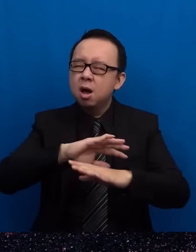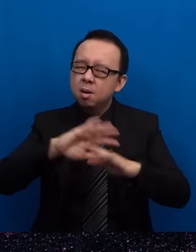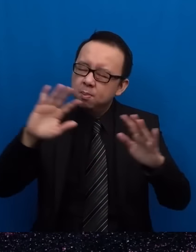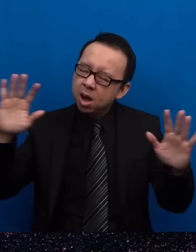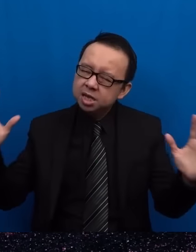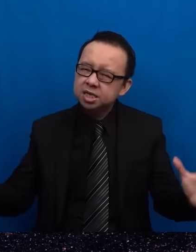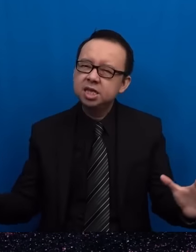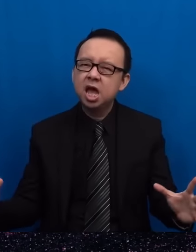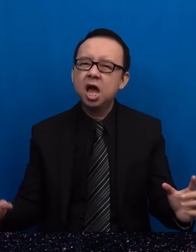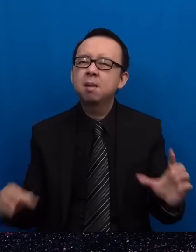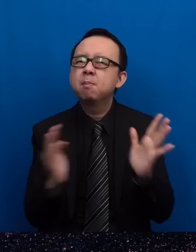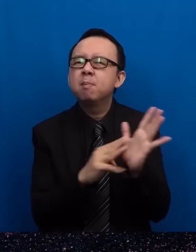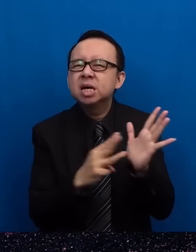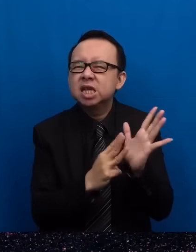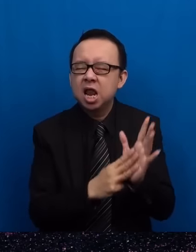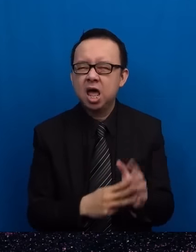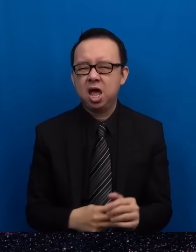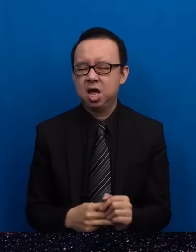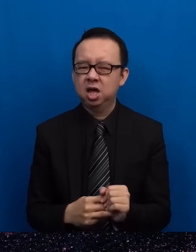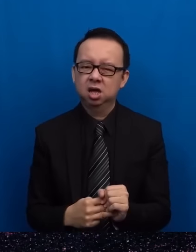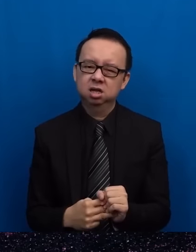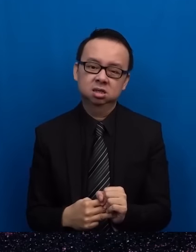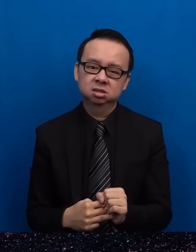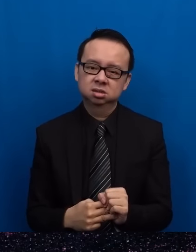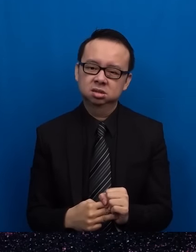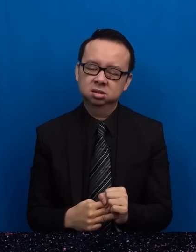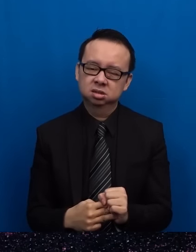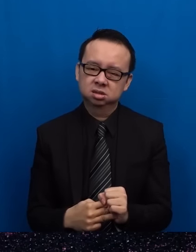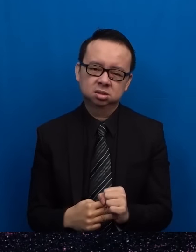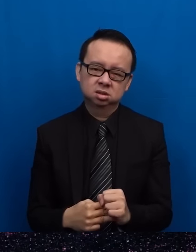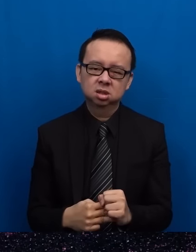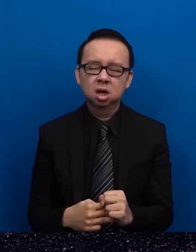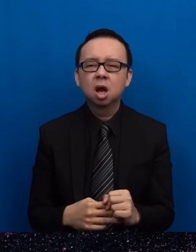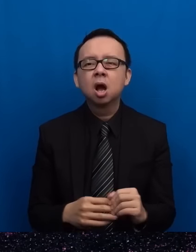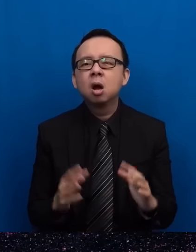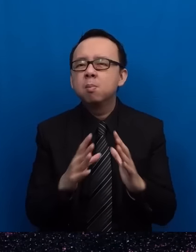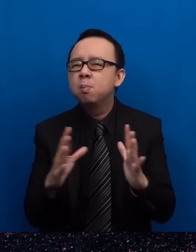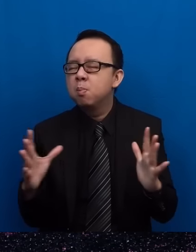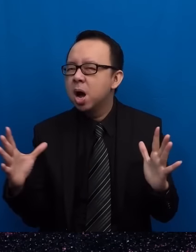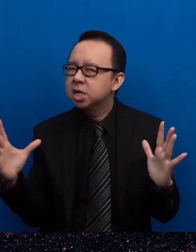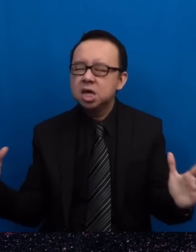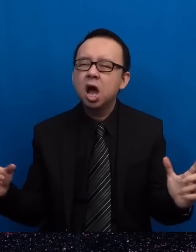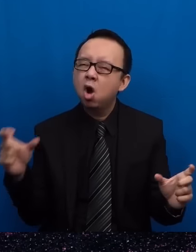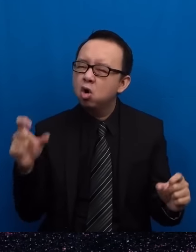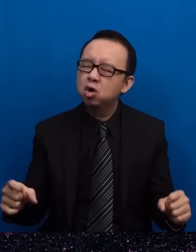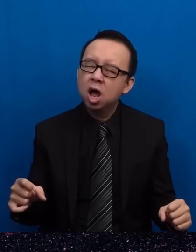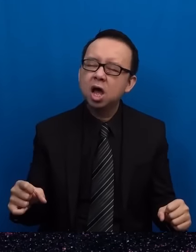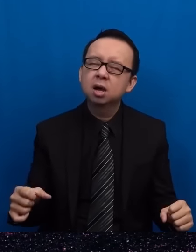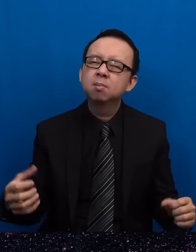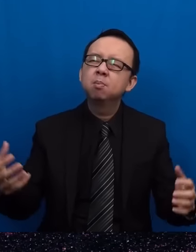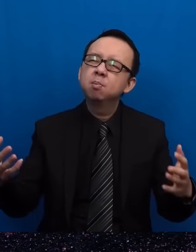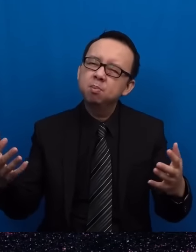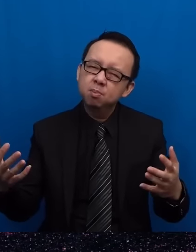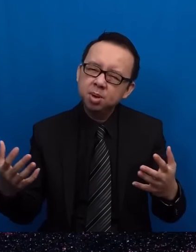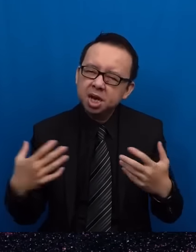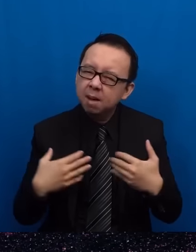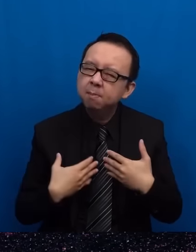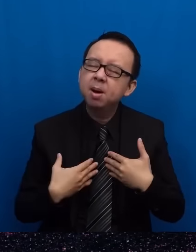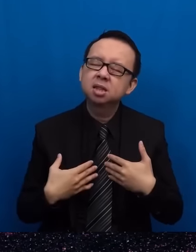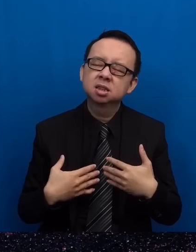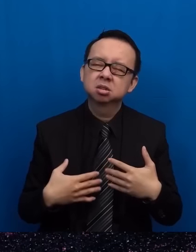orang mengalami penurunan ini, penurunan itu. Tidak sedikit yang mengalami kerugian yang luar biasa. Dan banyak sekali orang